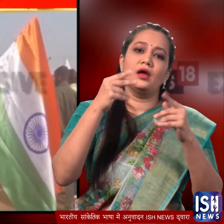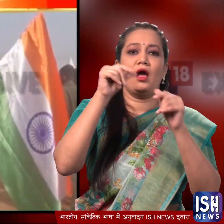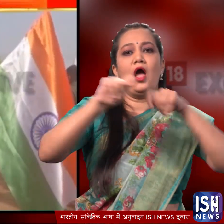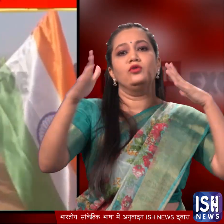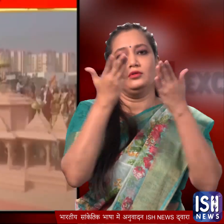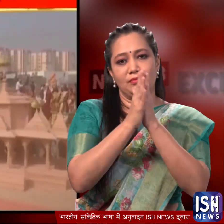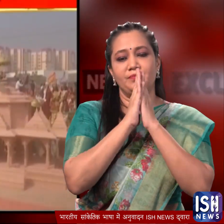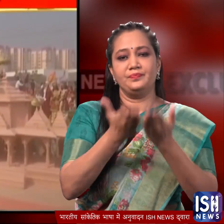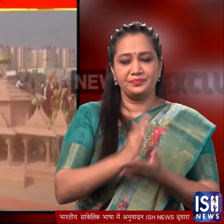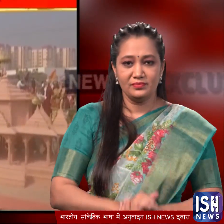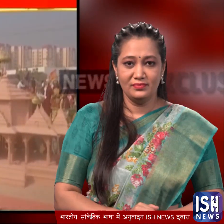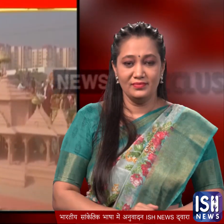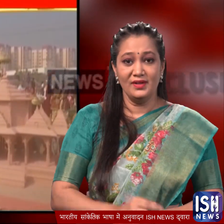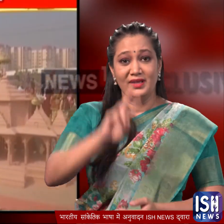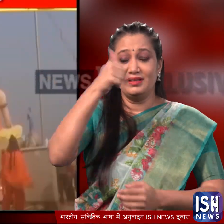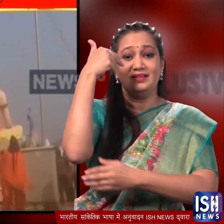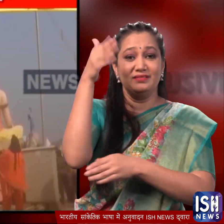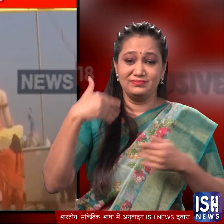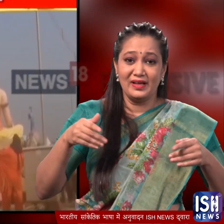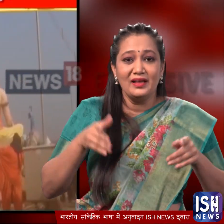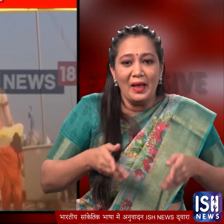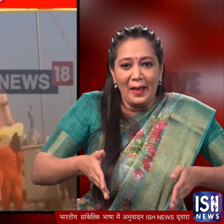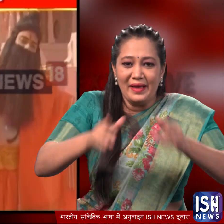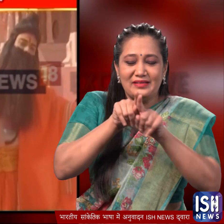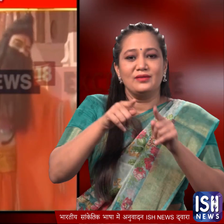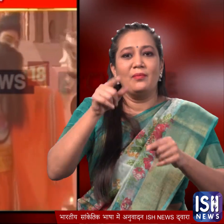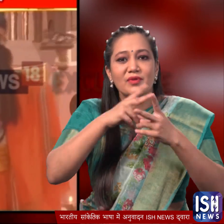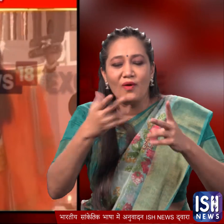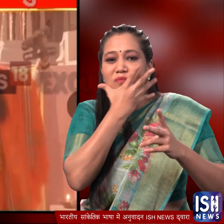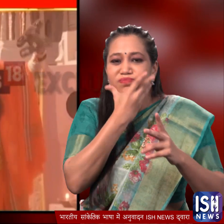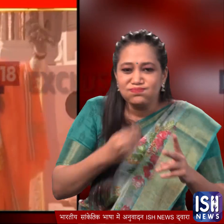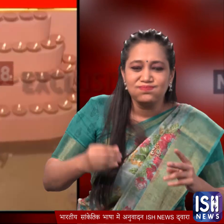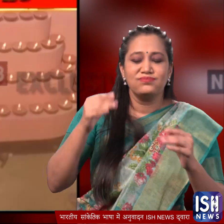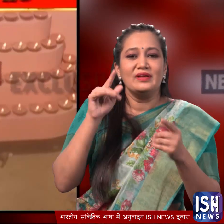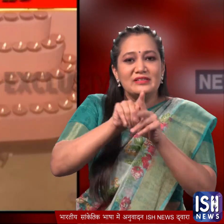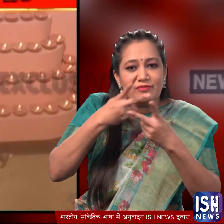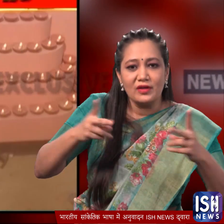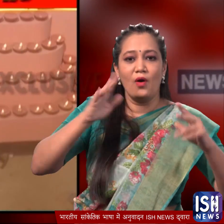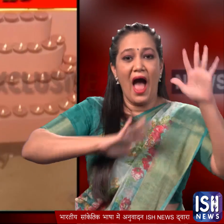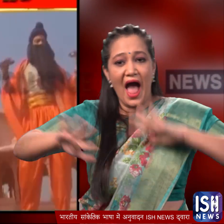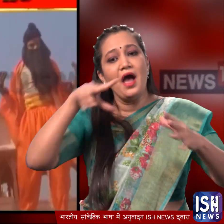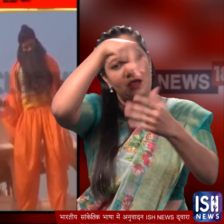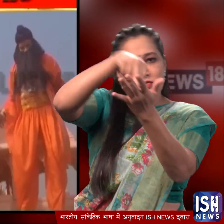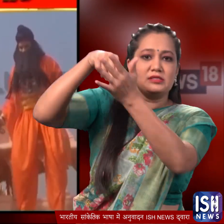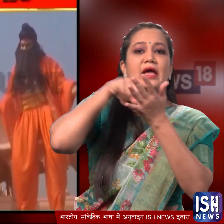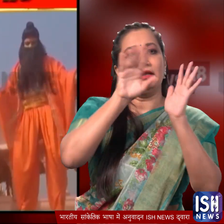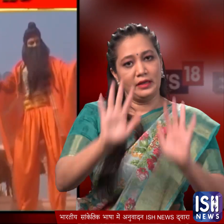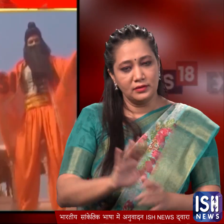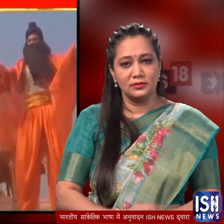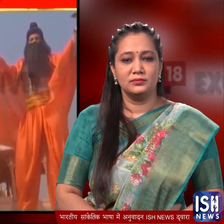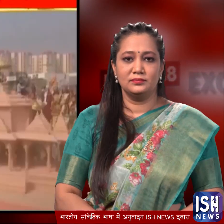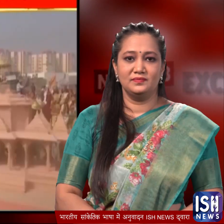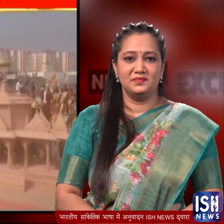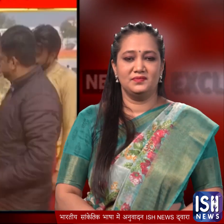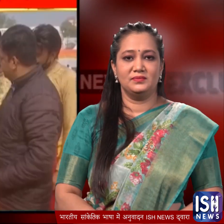है। 26 जनवरी को जब राजपथ से राम मंदिर की झांकी गुजरेगी तो साधु संतों के वेश में कई कलाकार भी उसमें अपनी कला का प्रदर्शन